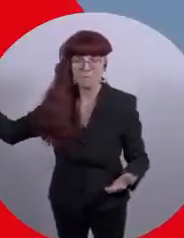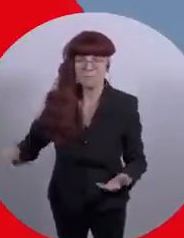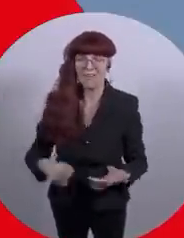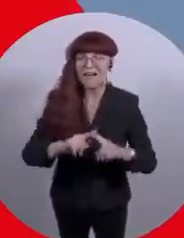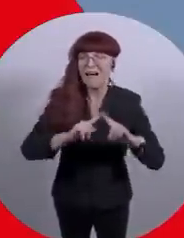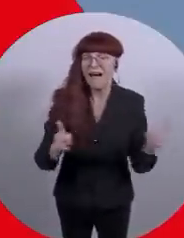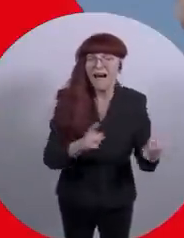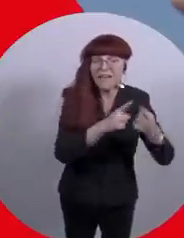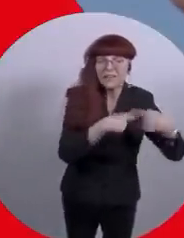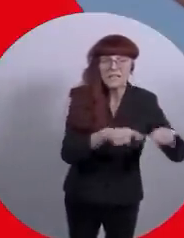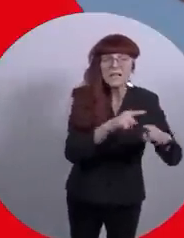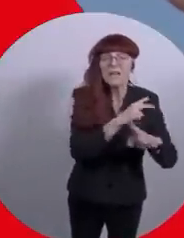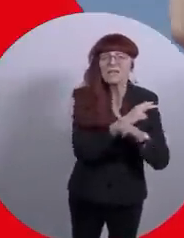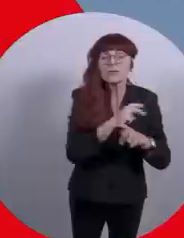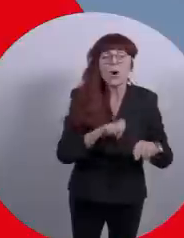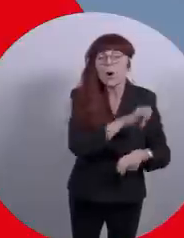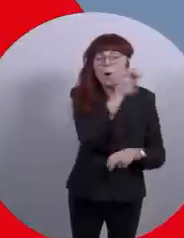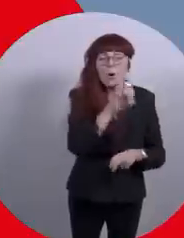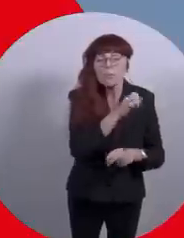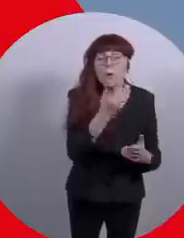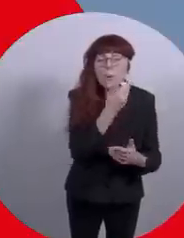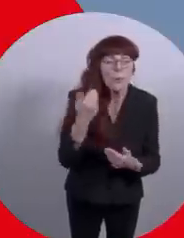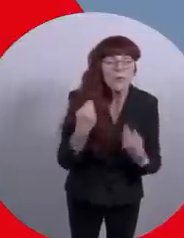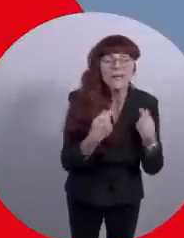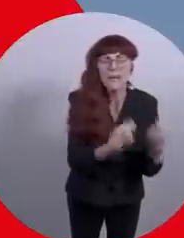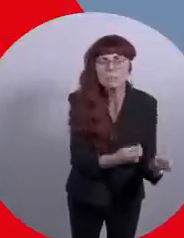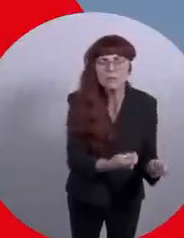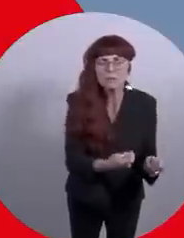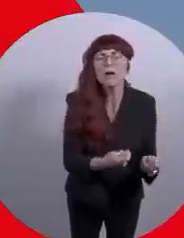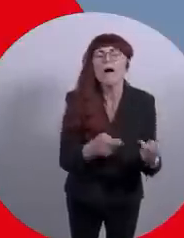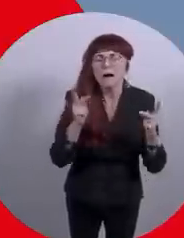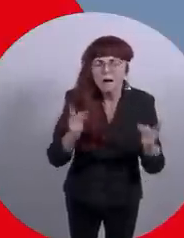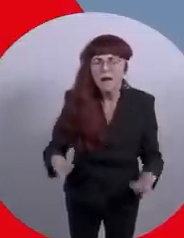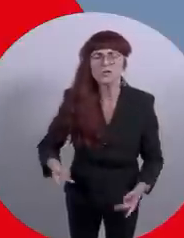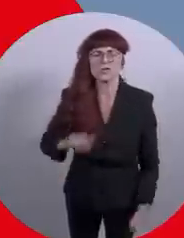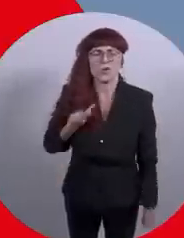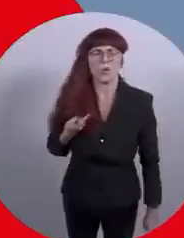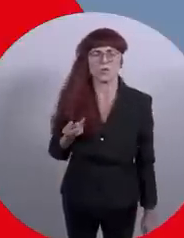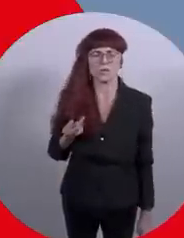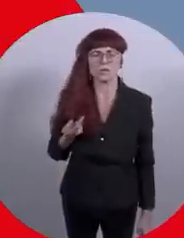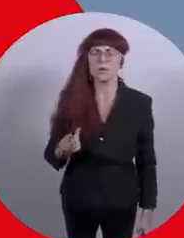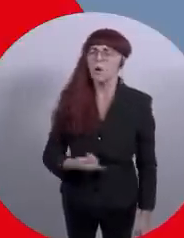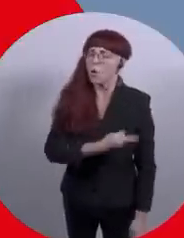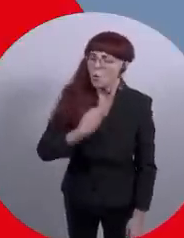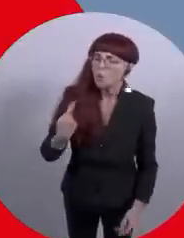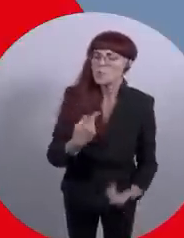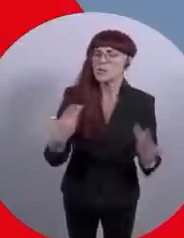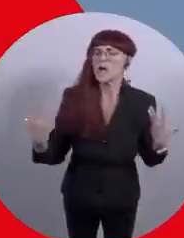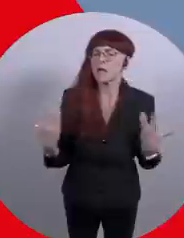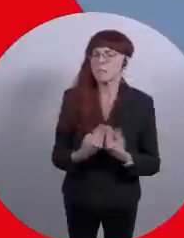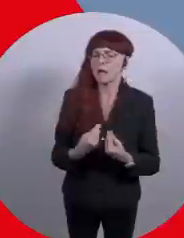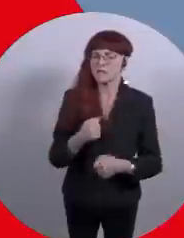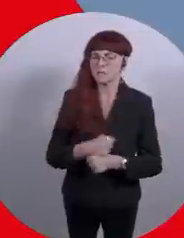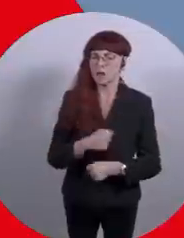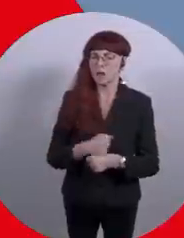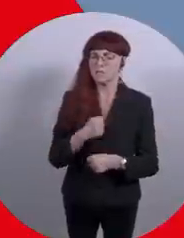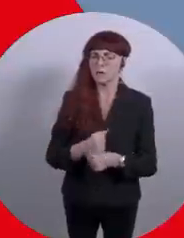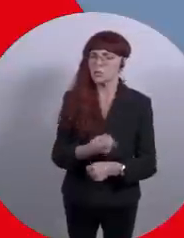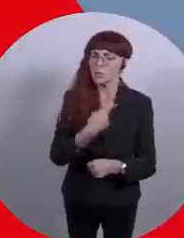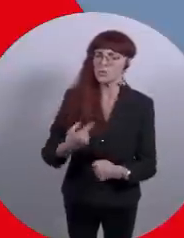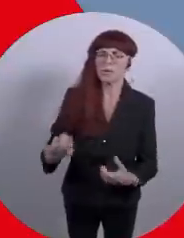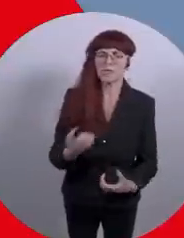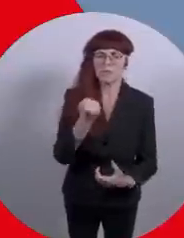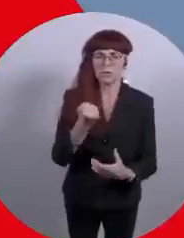anderen Land in Europa und auf das Thema das ist unsere gemeinsame Arbeit Sonnenuntergang